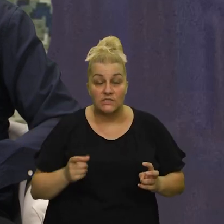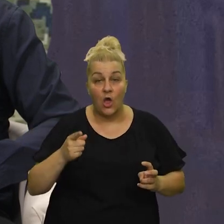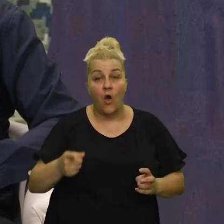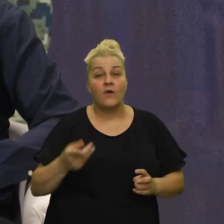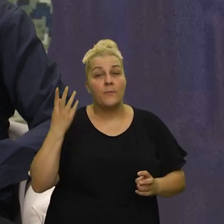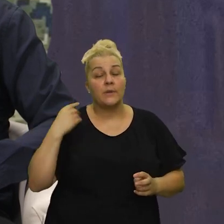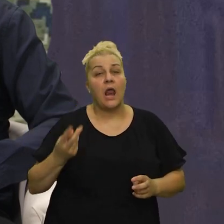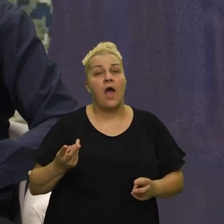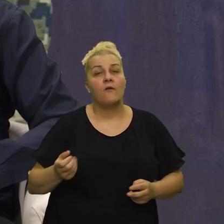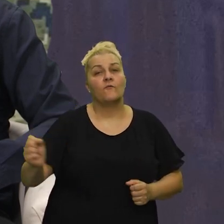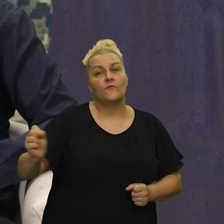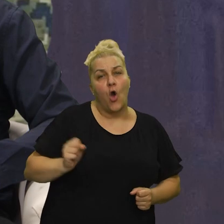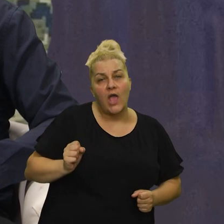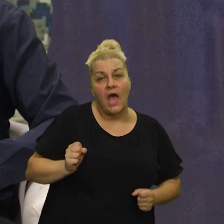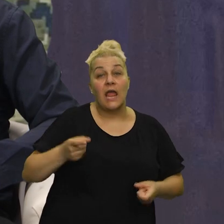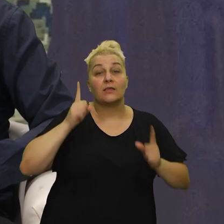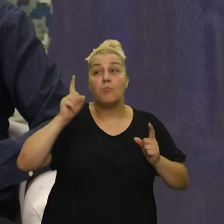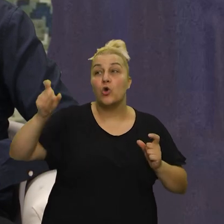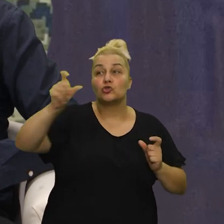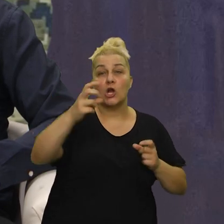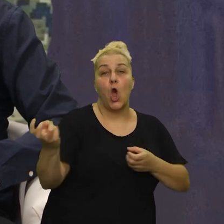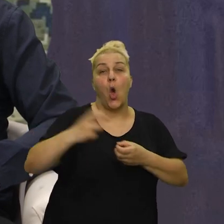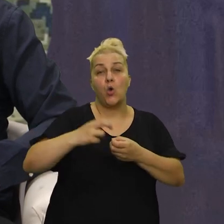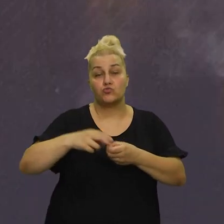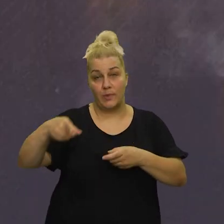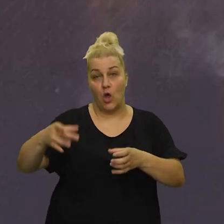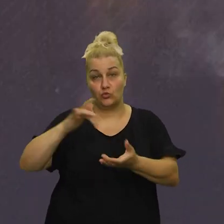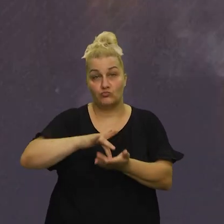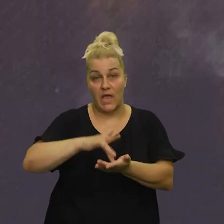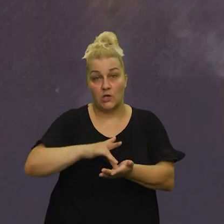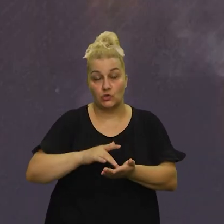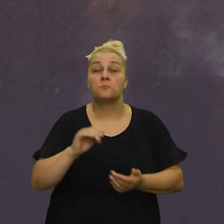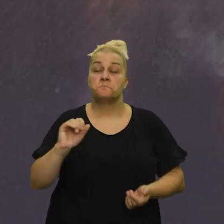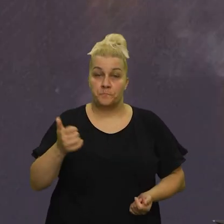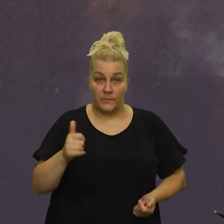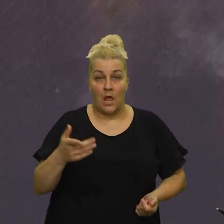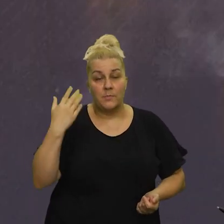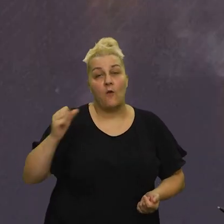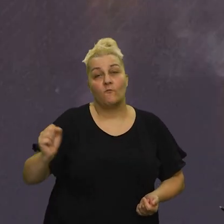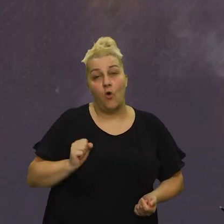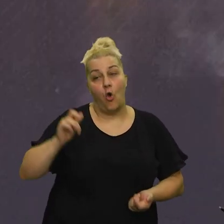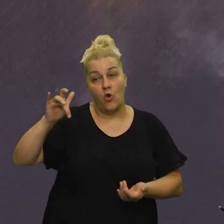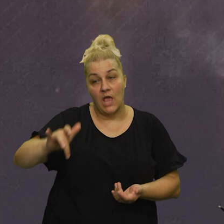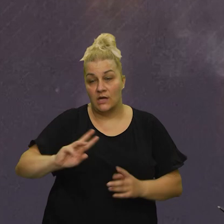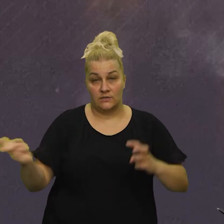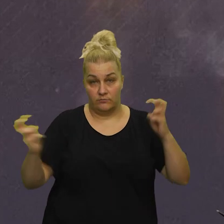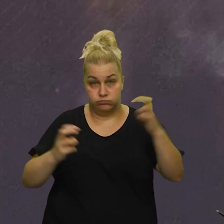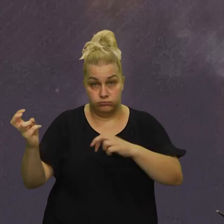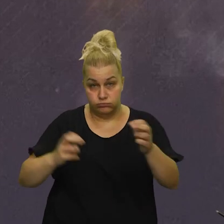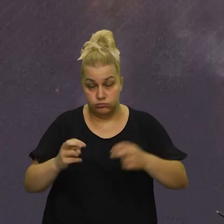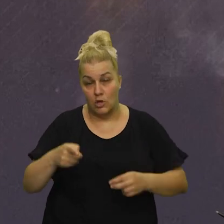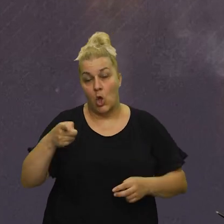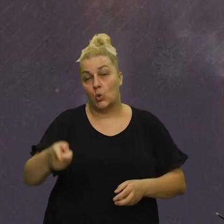čuvenoj bivšoj vojarni, tu su Imoćani okupljali. Tako je. Imoćani su se okupljali u vojarni i tu se